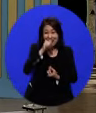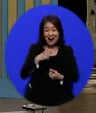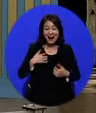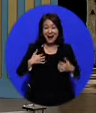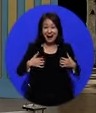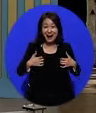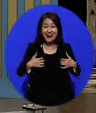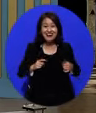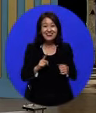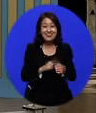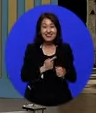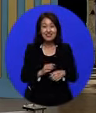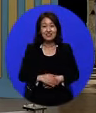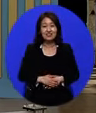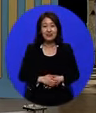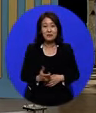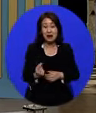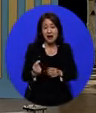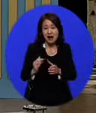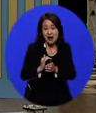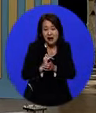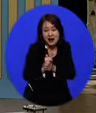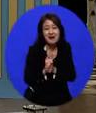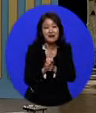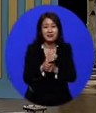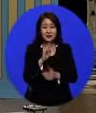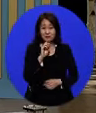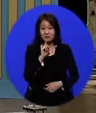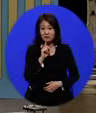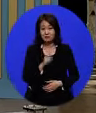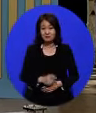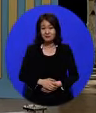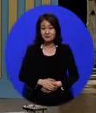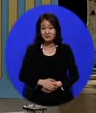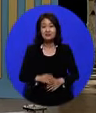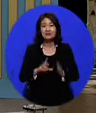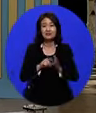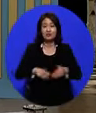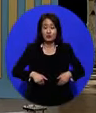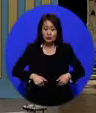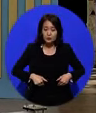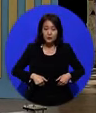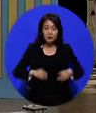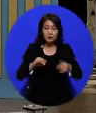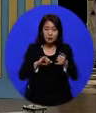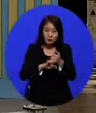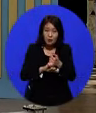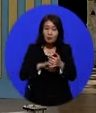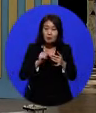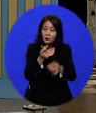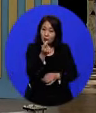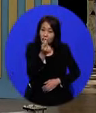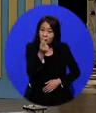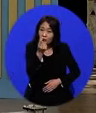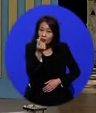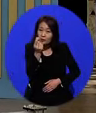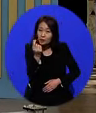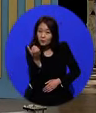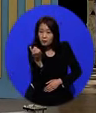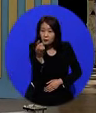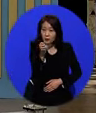그래서 급속도로 가까워져요. 그랬을 때 꼭 필요한 것들을 조금씩